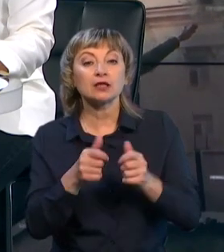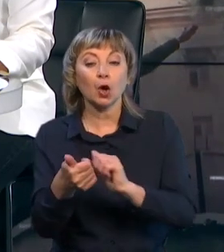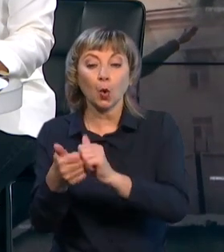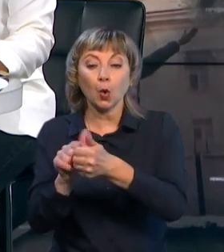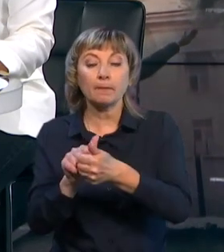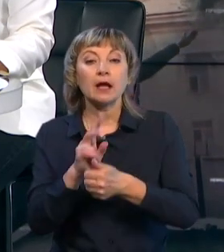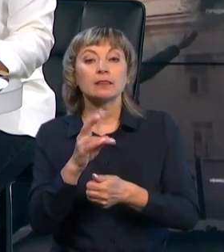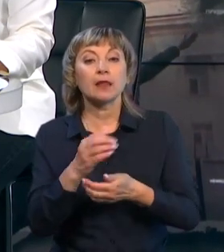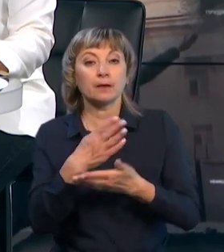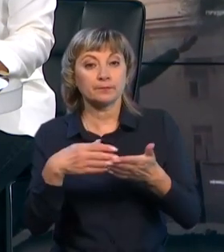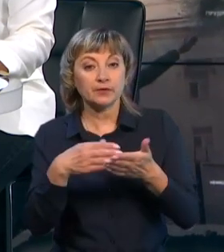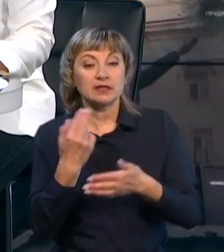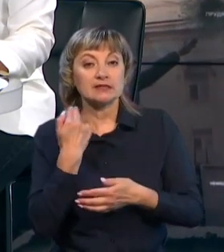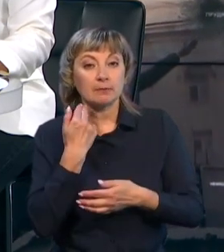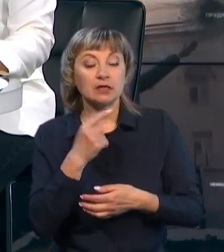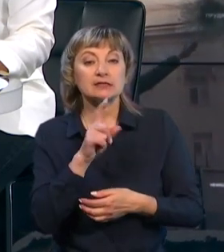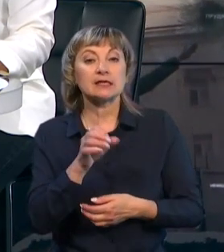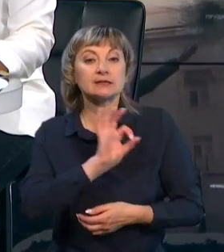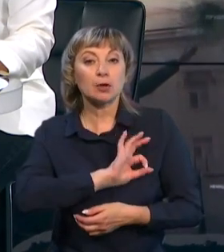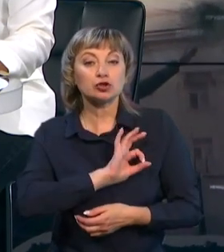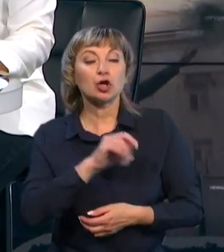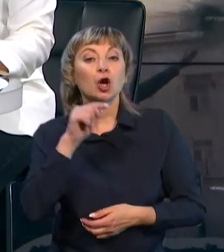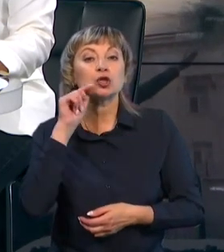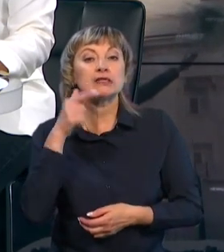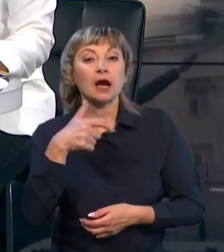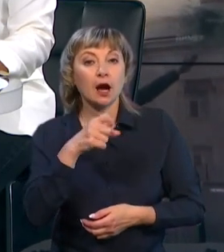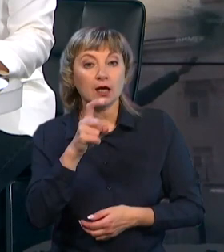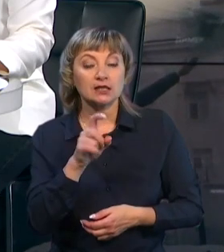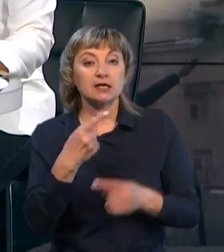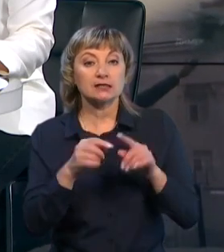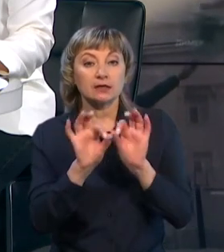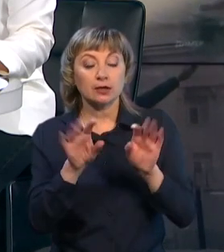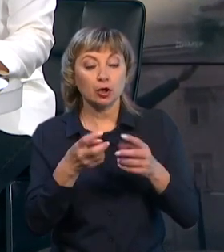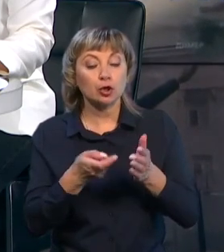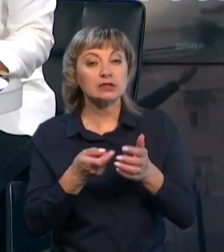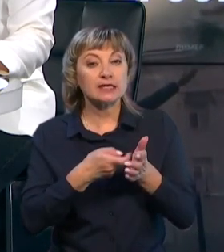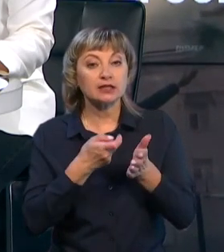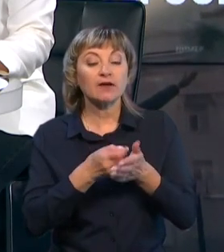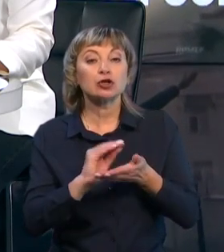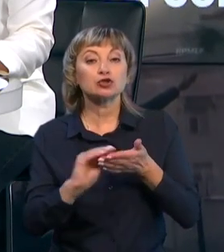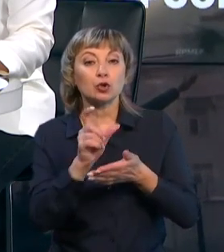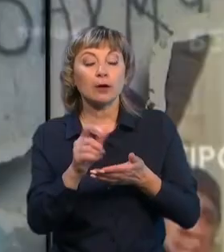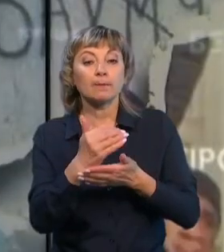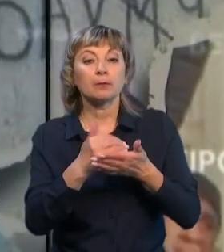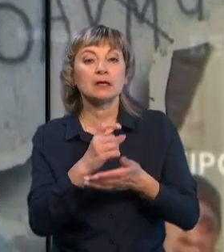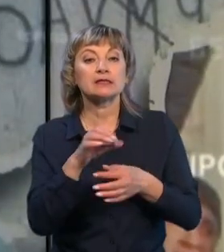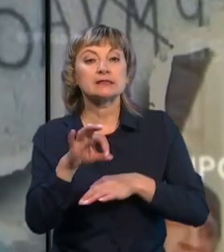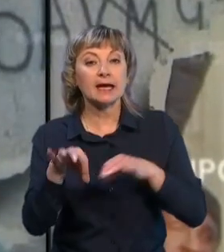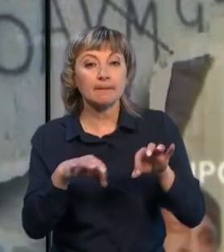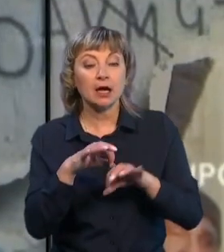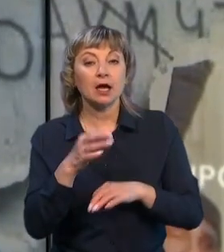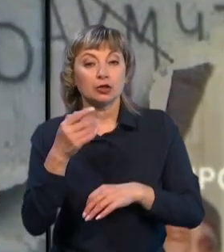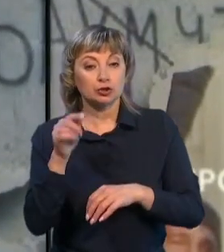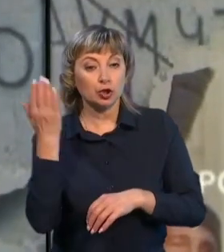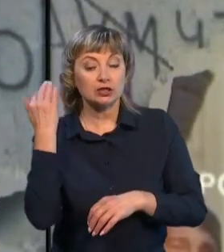обмін на погашення заборгованості за спожитий російський газ про це йдеться у розслідуванні журналістів програми схеми тоді Київ